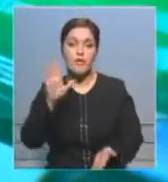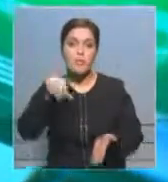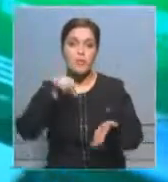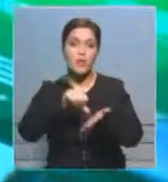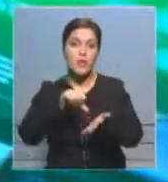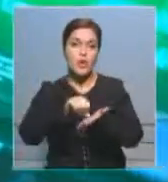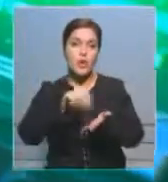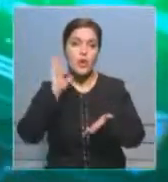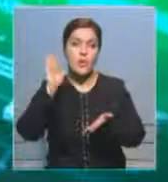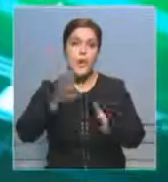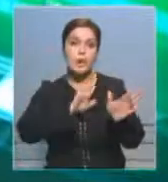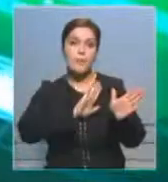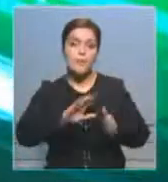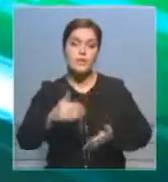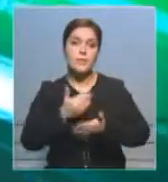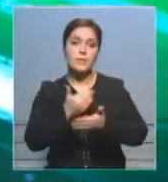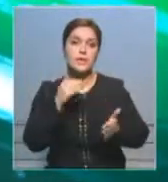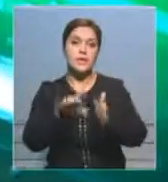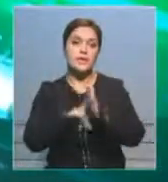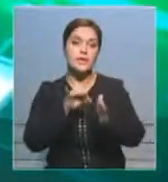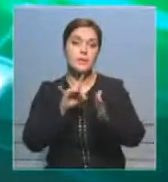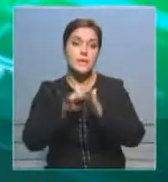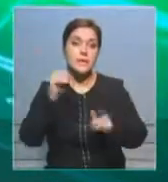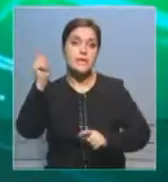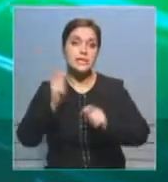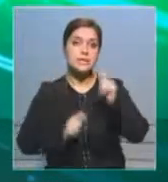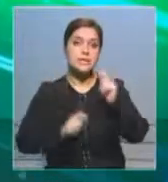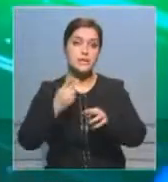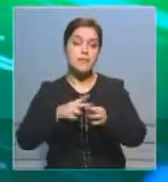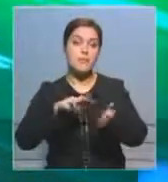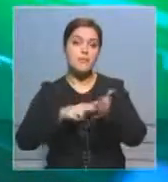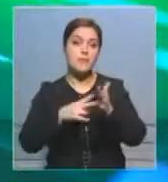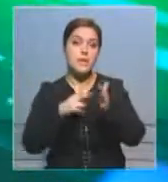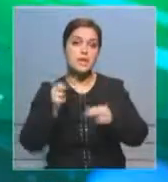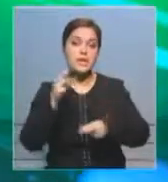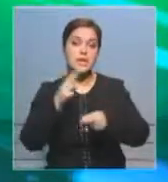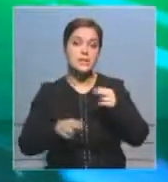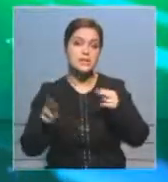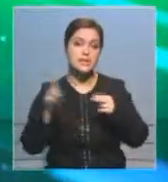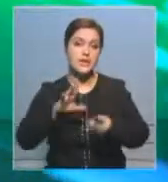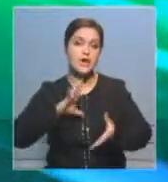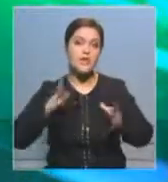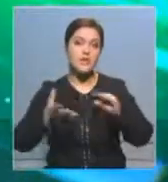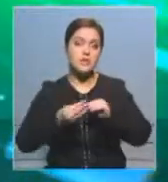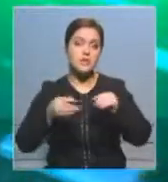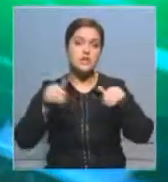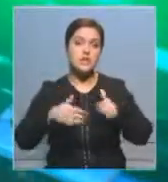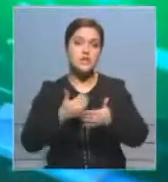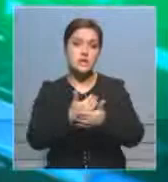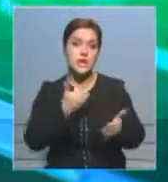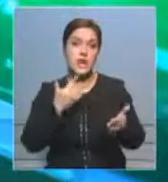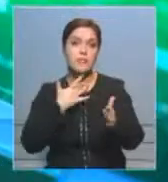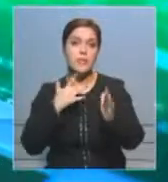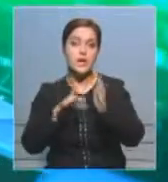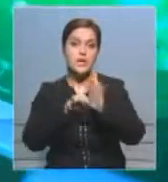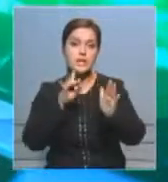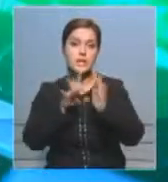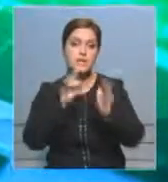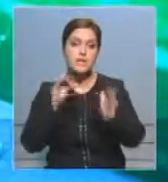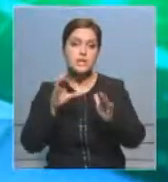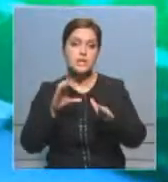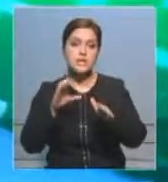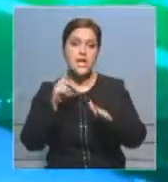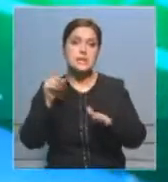официально его движение состоится после предвыборного съезда который запланирован уже на конец января в целом решение о досрочном голосовании